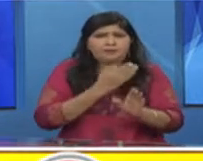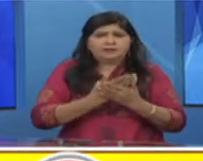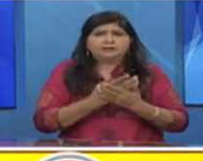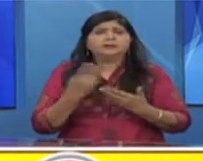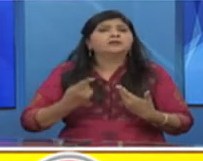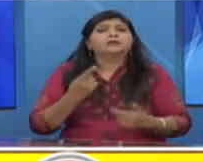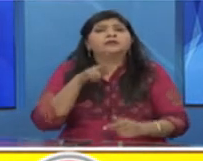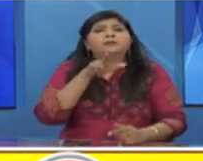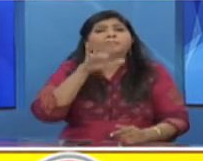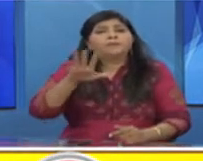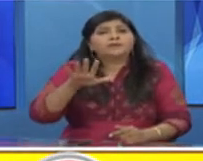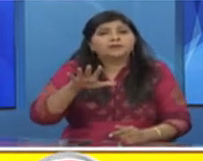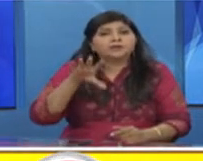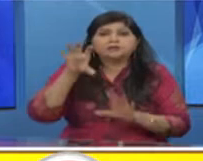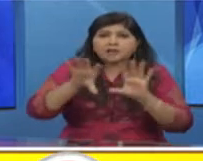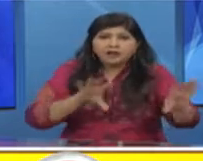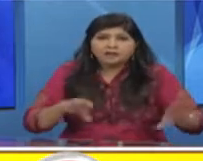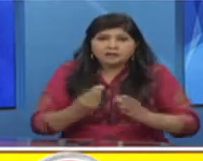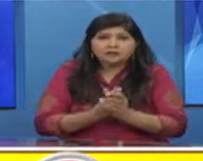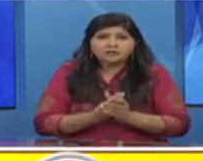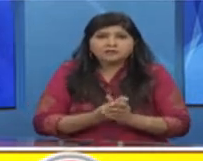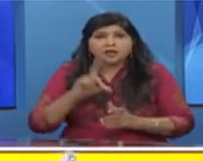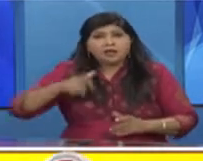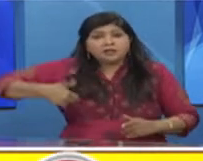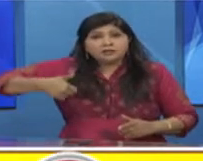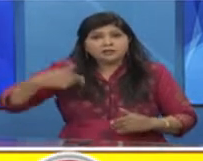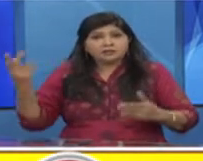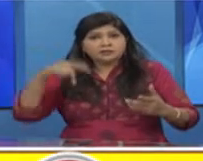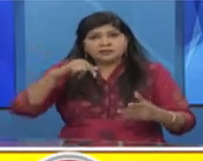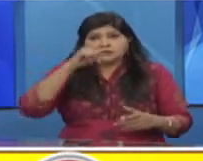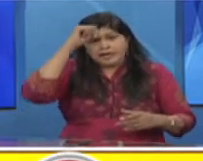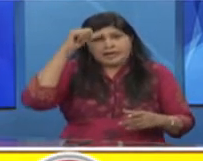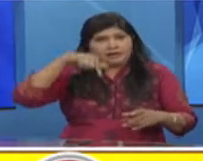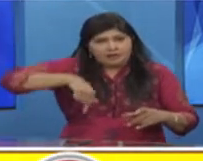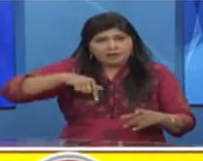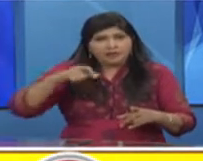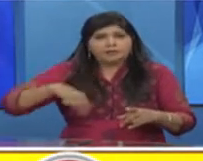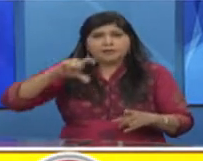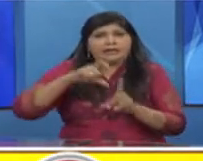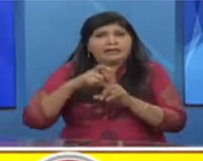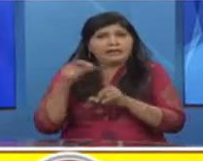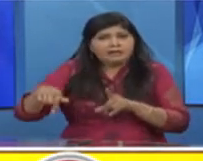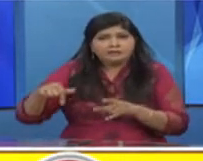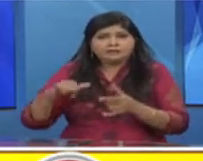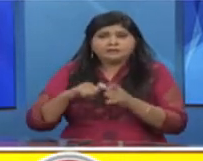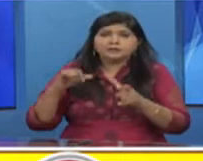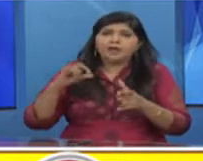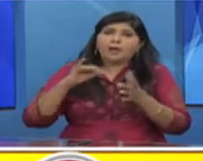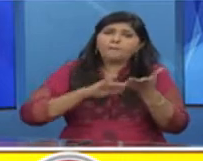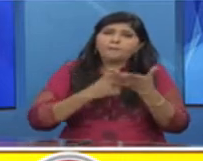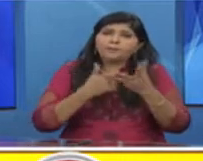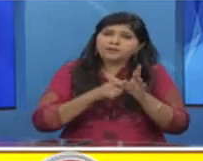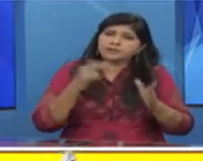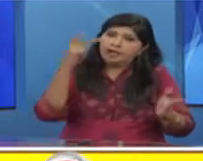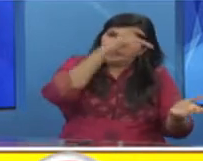करीब 85 देशों के 85 कंट्रीज के राजदूत दिल्ली से अमृतसर गए थे। वहां उन्होंने अमृतसर के स्वर्ण मंदिर